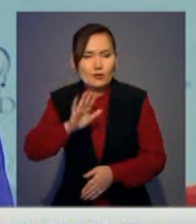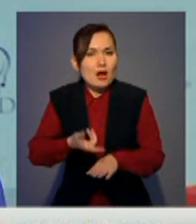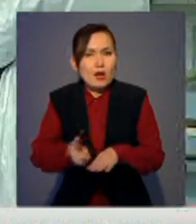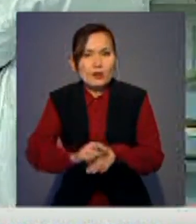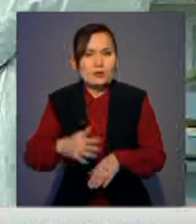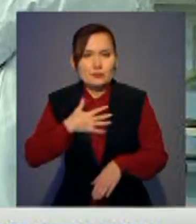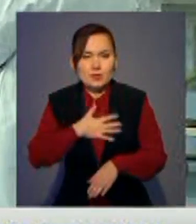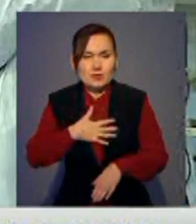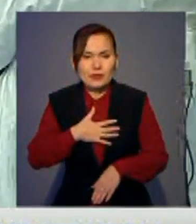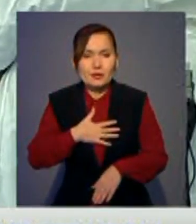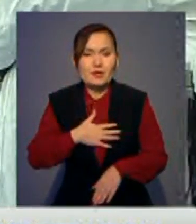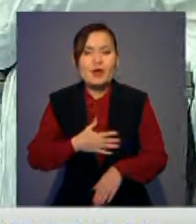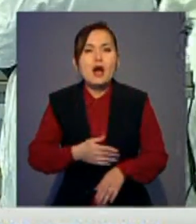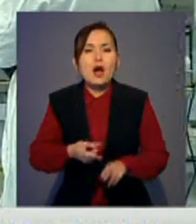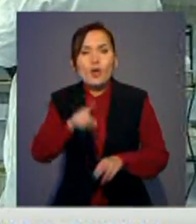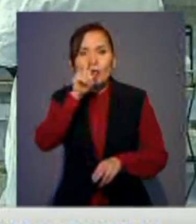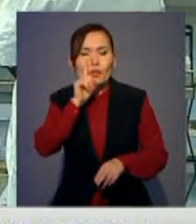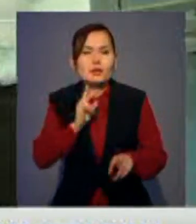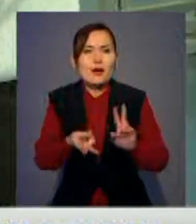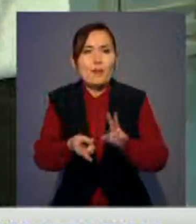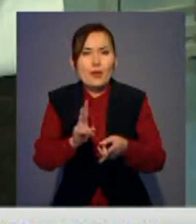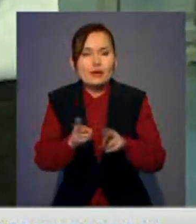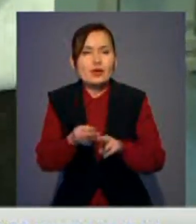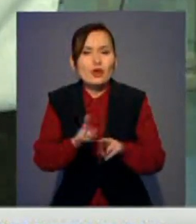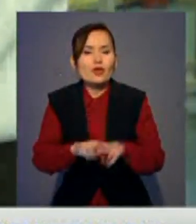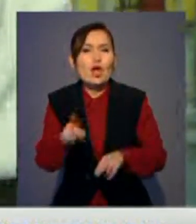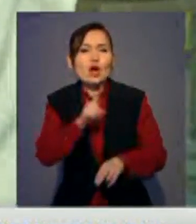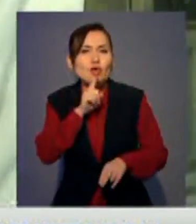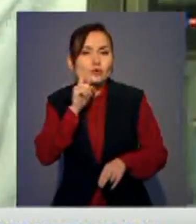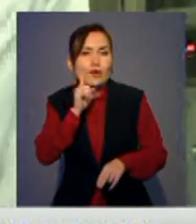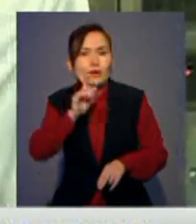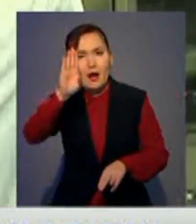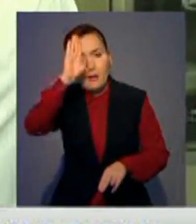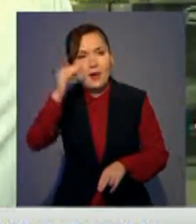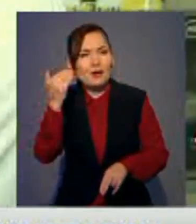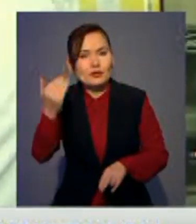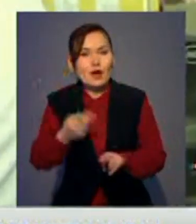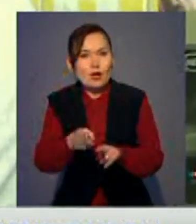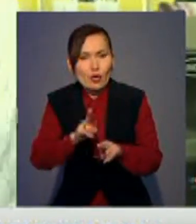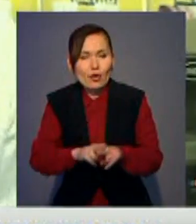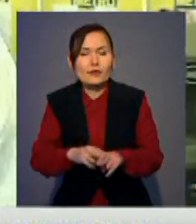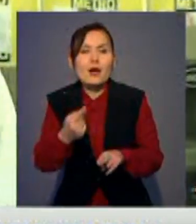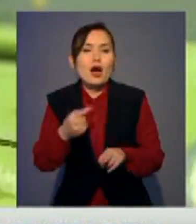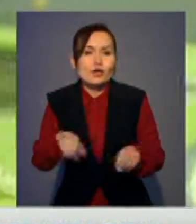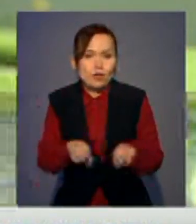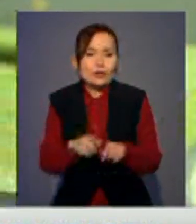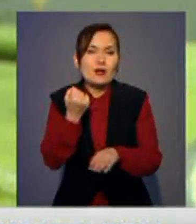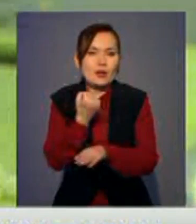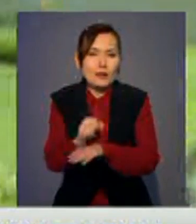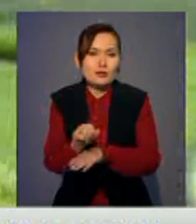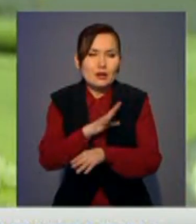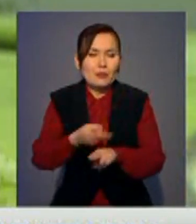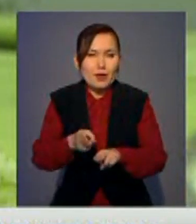қобалжып тұрмын шыны керек. Аспаз ісі бойынша байқауда бақ сынаған жалғыз ұл Саят Тоқтархан да топ жарам деп ойламаған. Бірақ өзіне